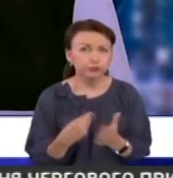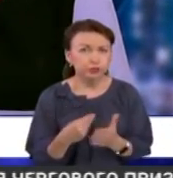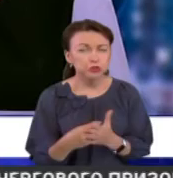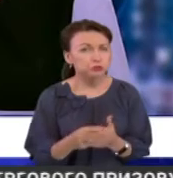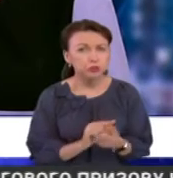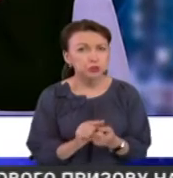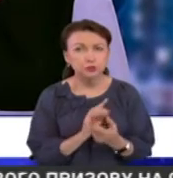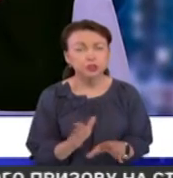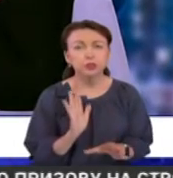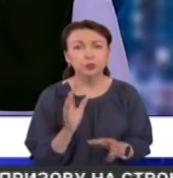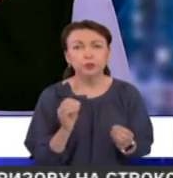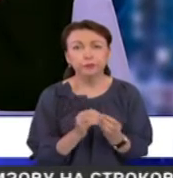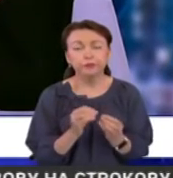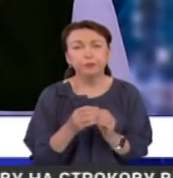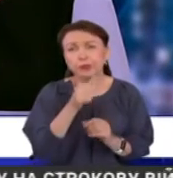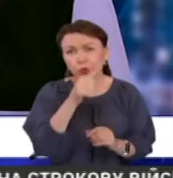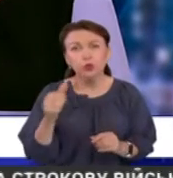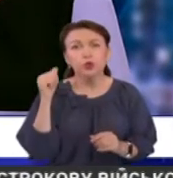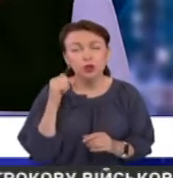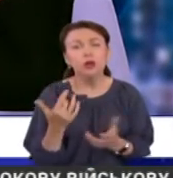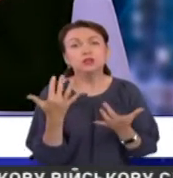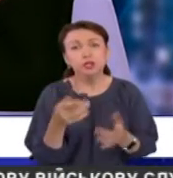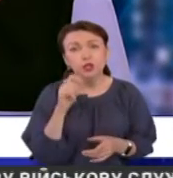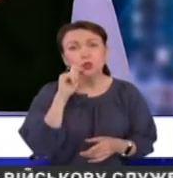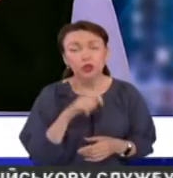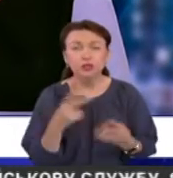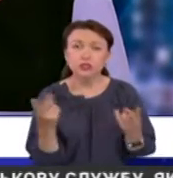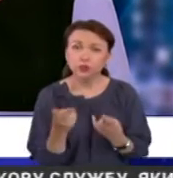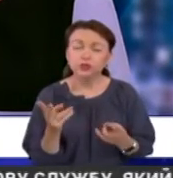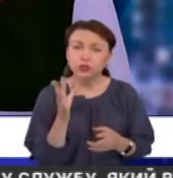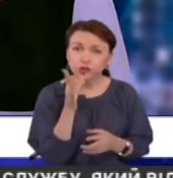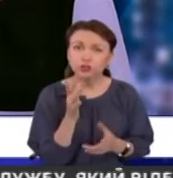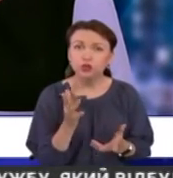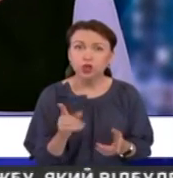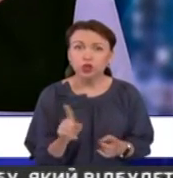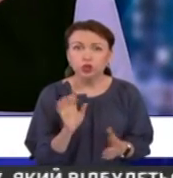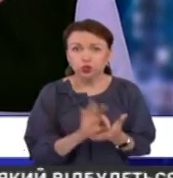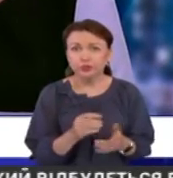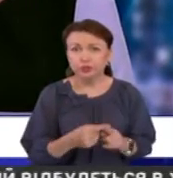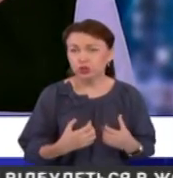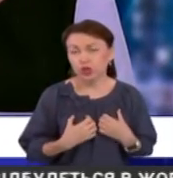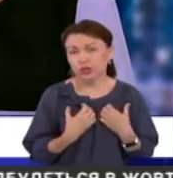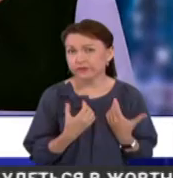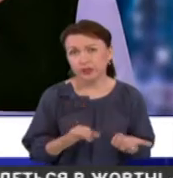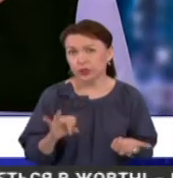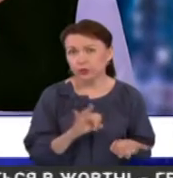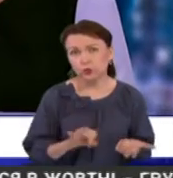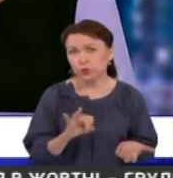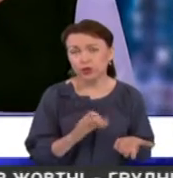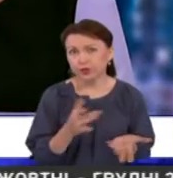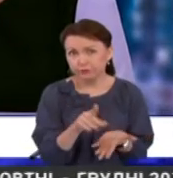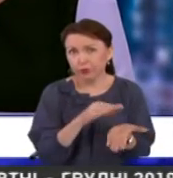і було минулі роки, то скільки Україні ще знадобиться часу, аби ось ці жахітні, жахливі історії, які